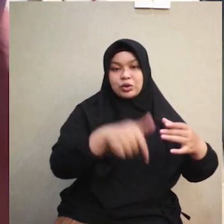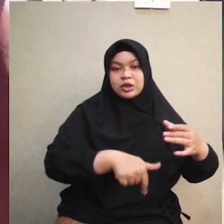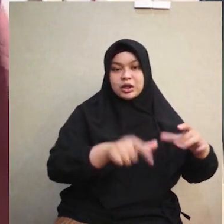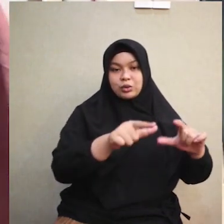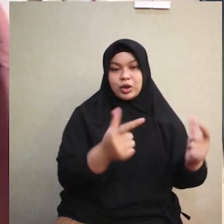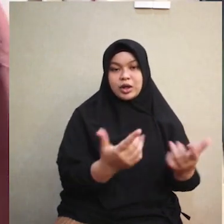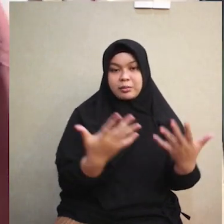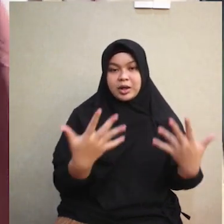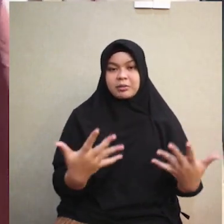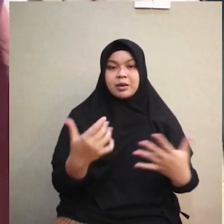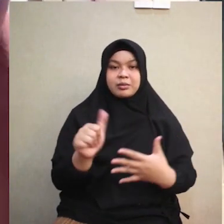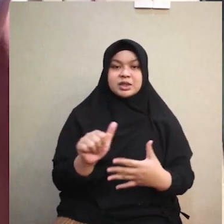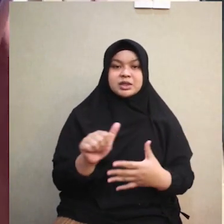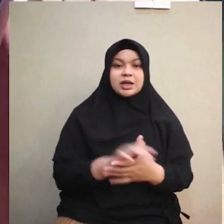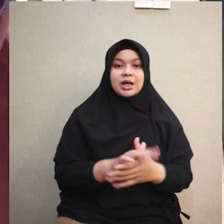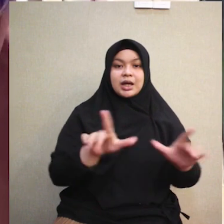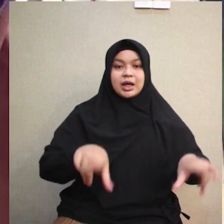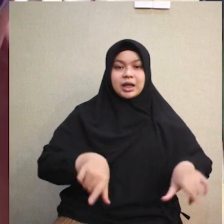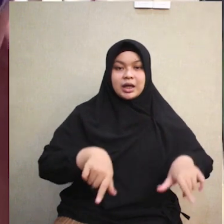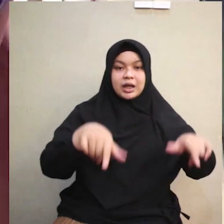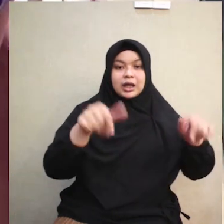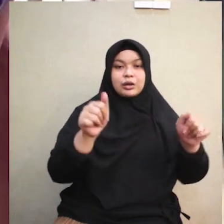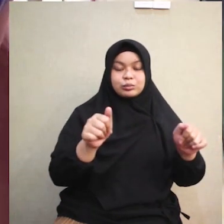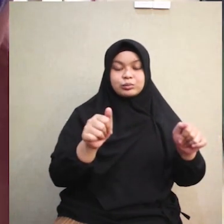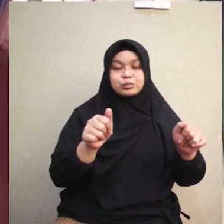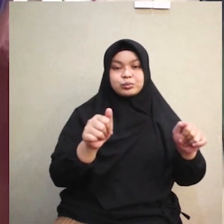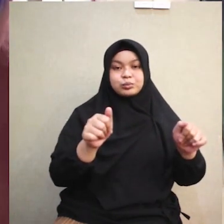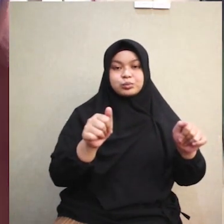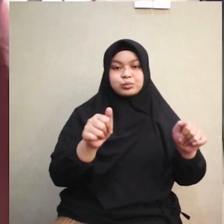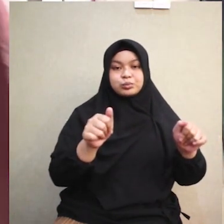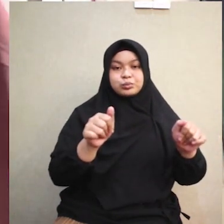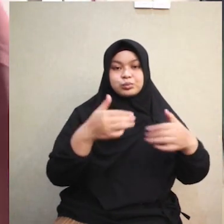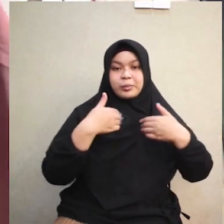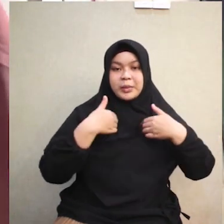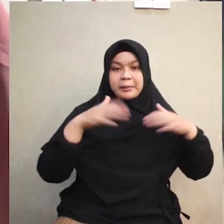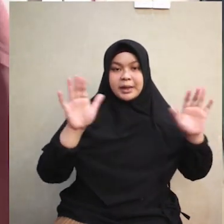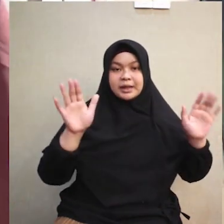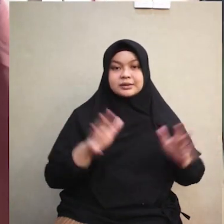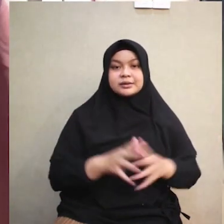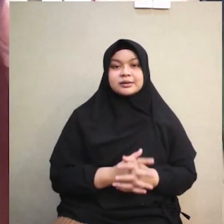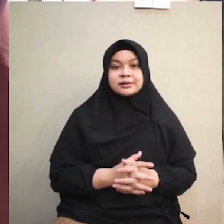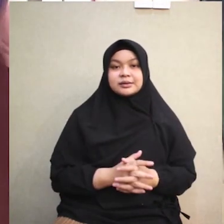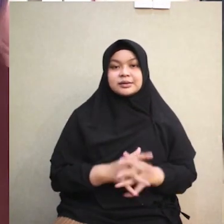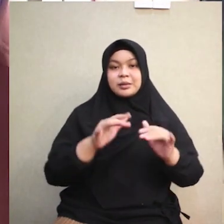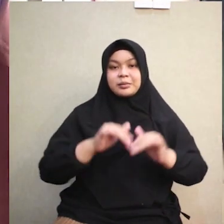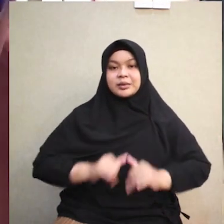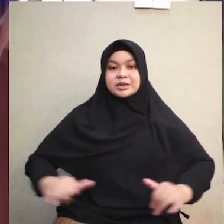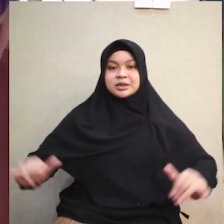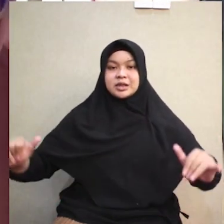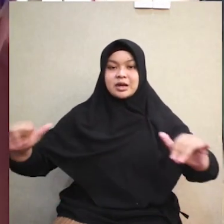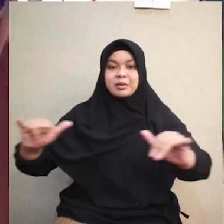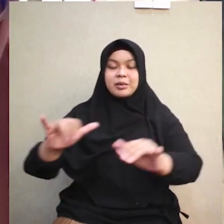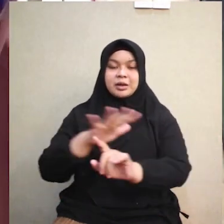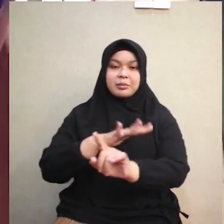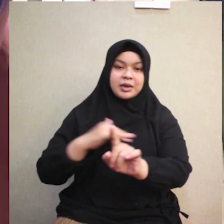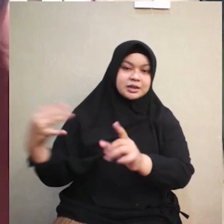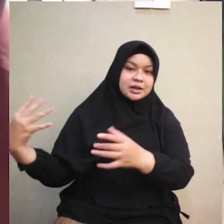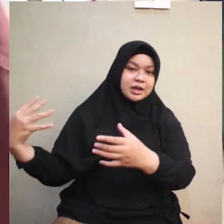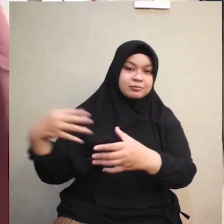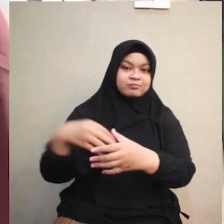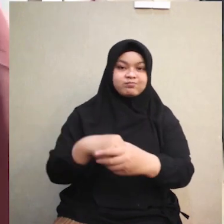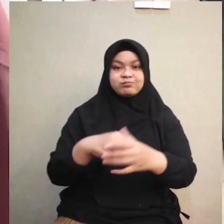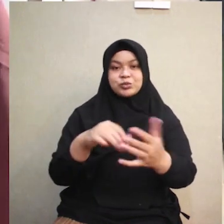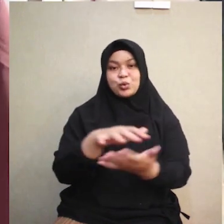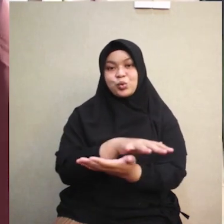rekan-rekan itu bisa hidup bebas bersama dengan masyarakat atau kalau kita